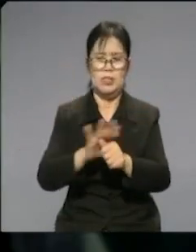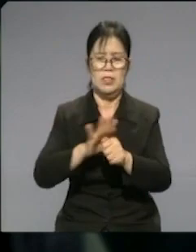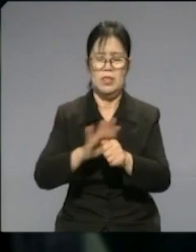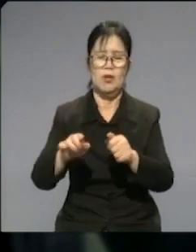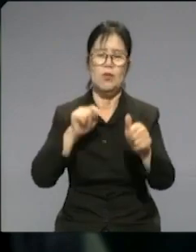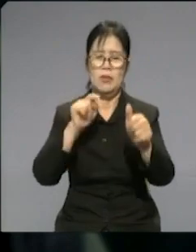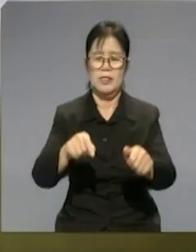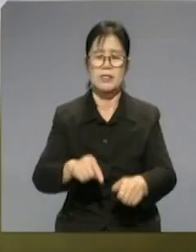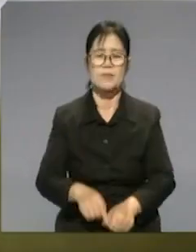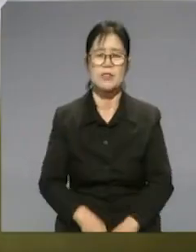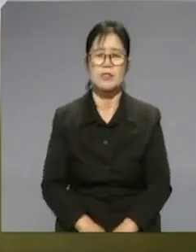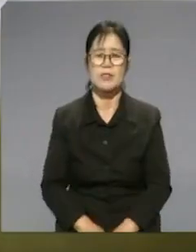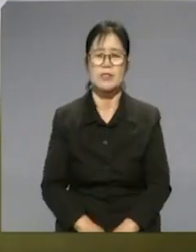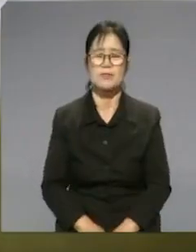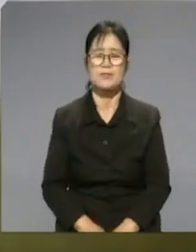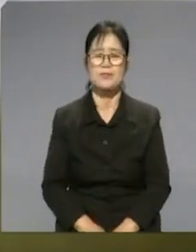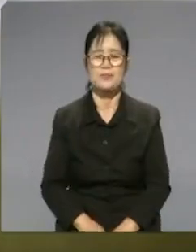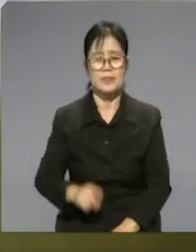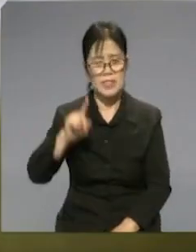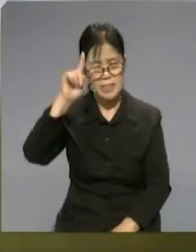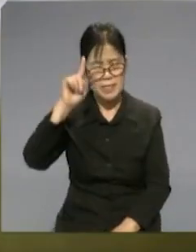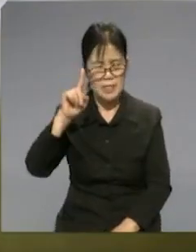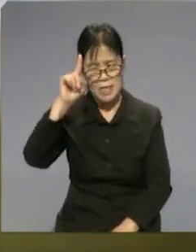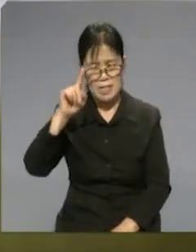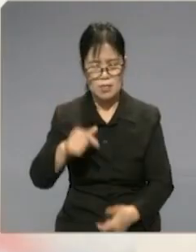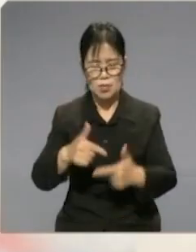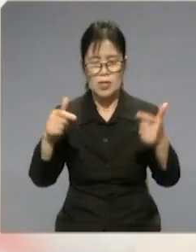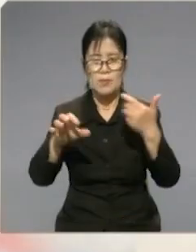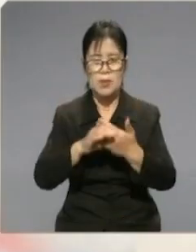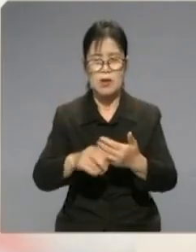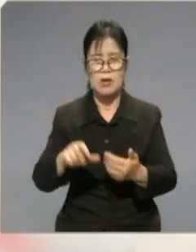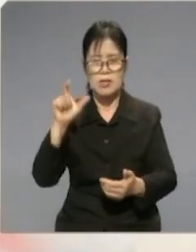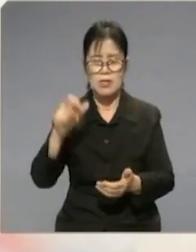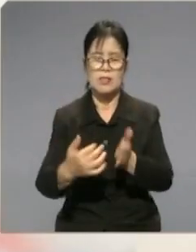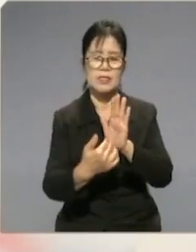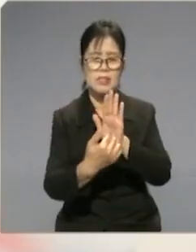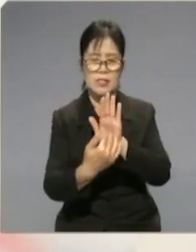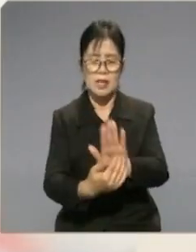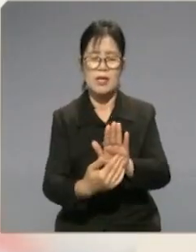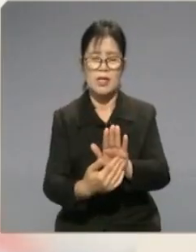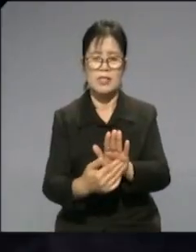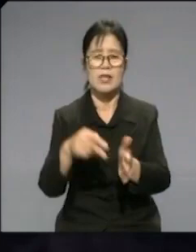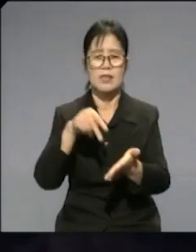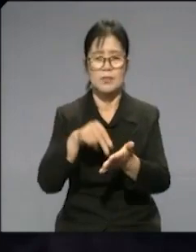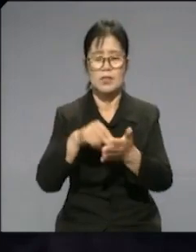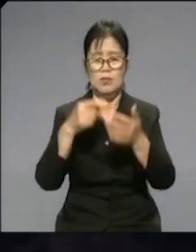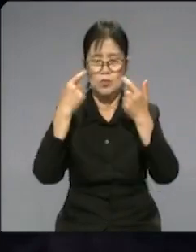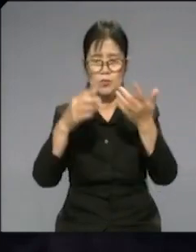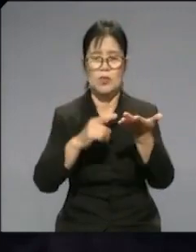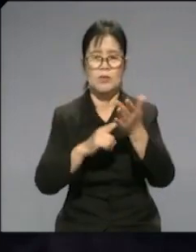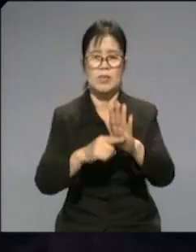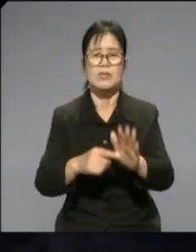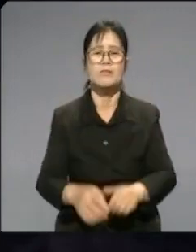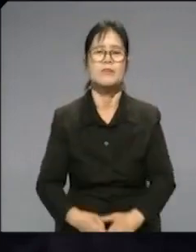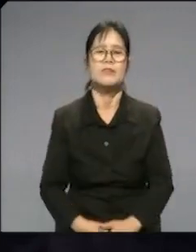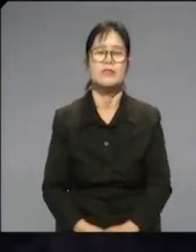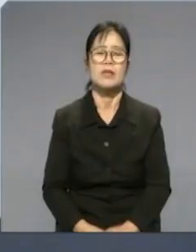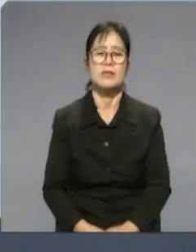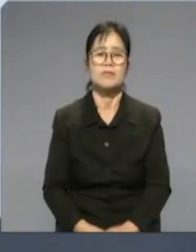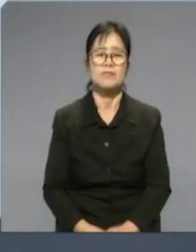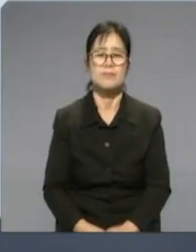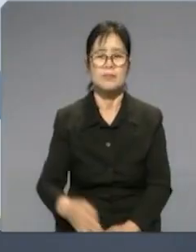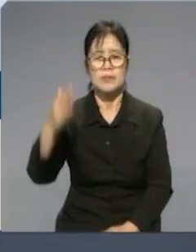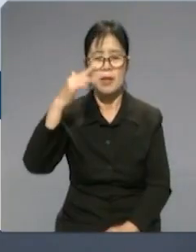지적했습니다. 긴장 국면이 만들어지면 강경 대응하겠다는 입장도 분명히 했습니다.